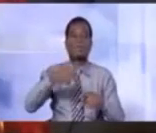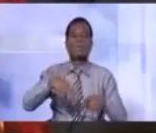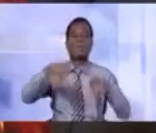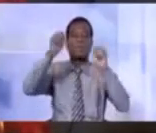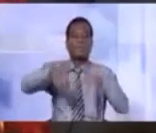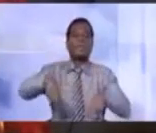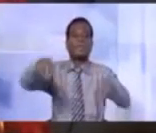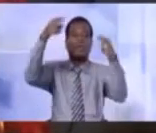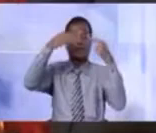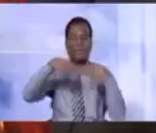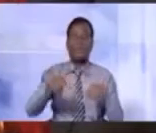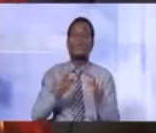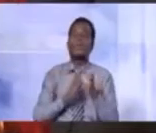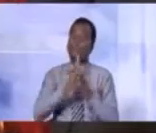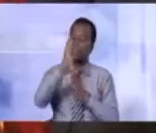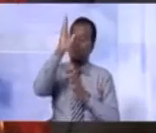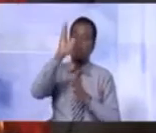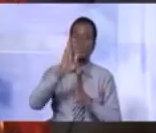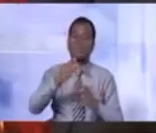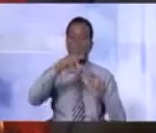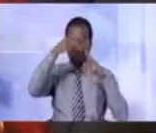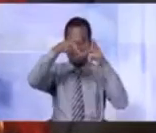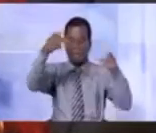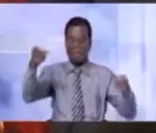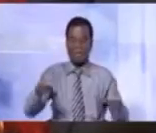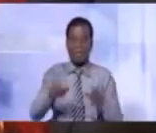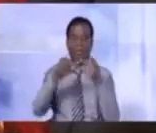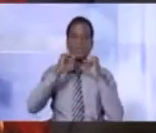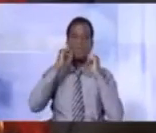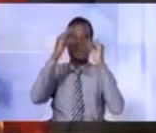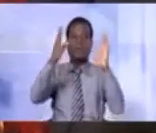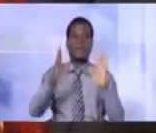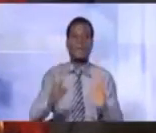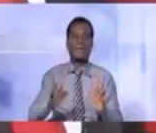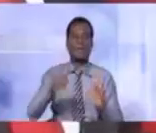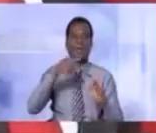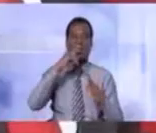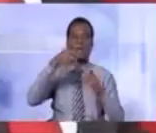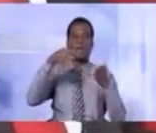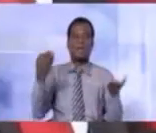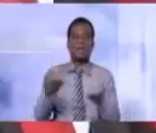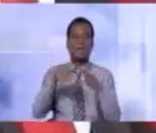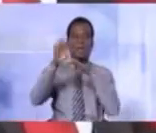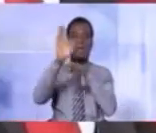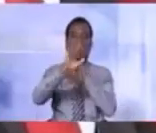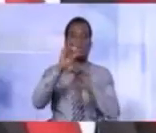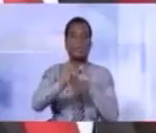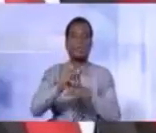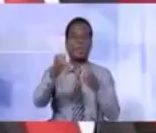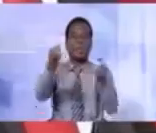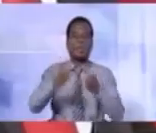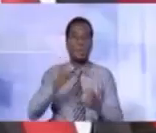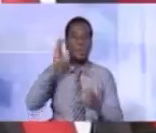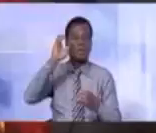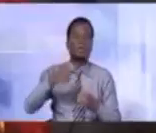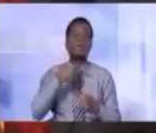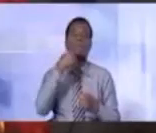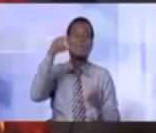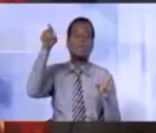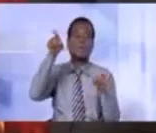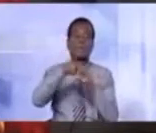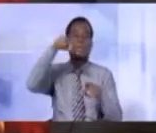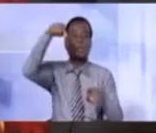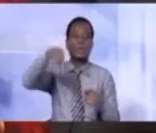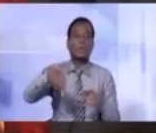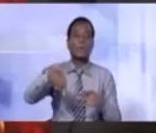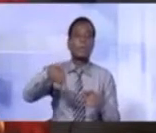en toute quiétude car la place des ivoiriens est en côte d'ivoire je voudrais souligner que